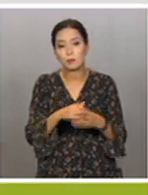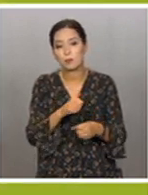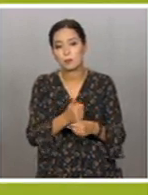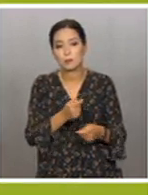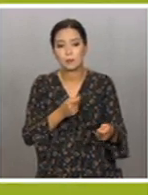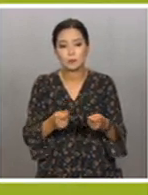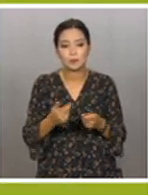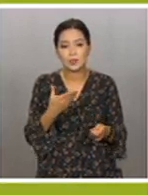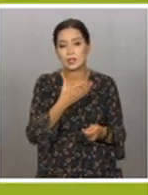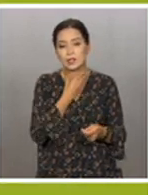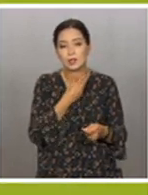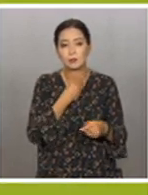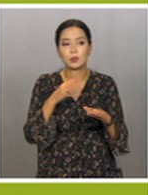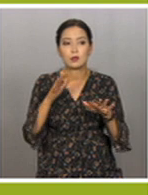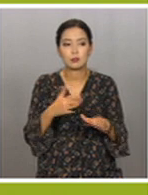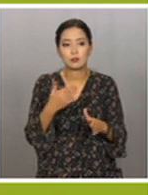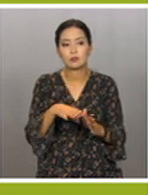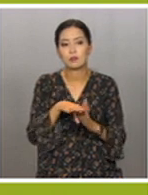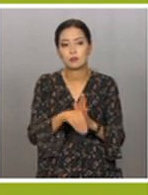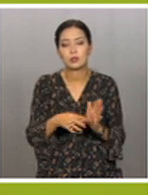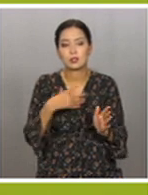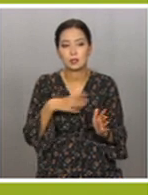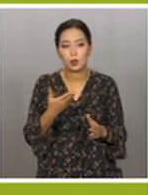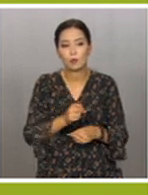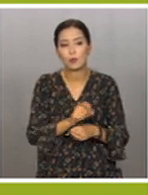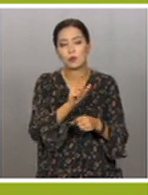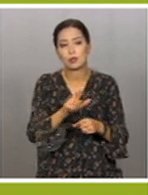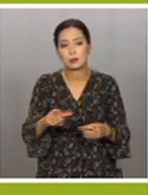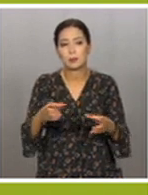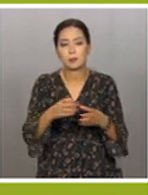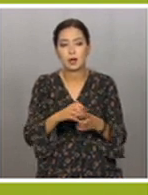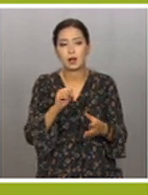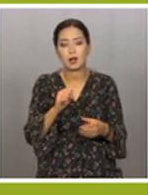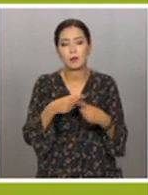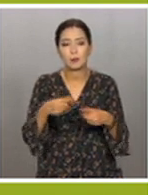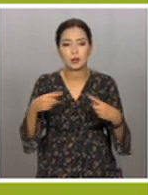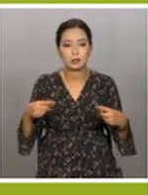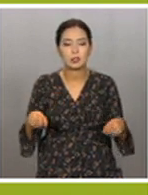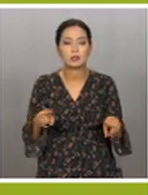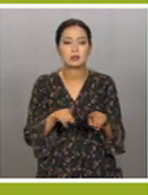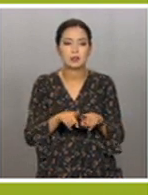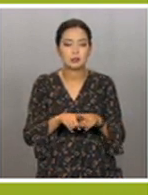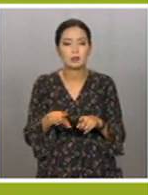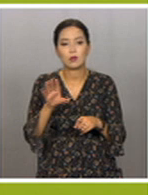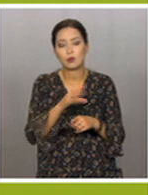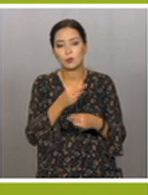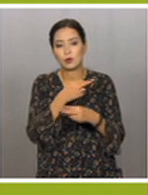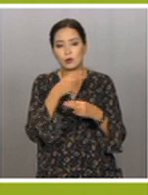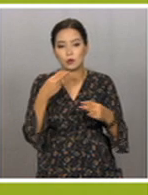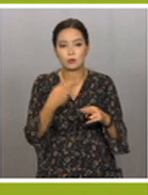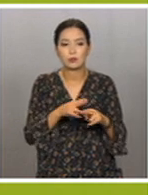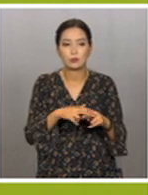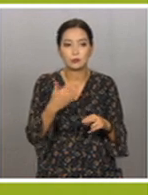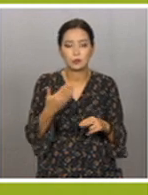кеңес үкіметінің сеніміне кіре алмады. Большевиктер партиясы басқа қозғалыс өкілдерін жоққа шығару, оларды